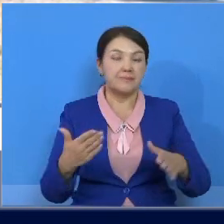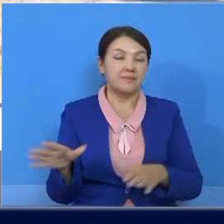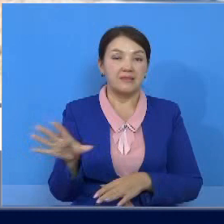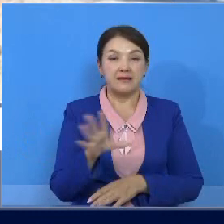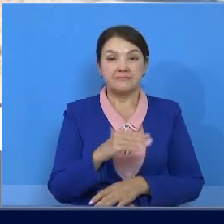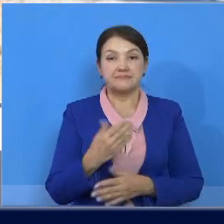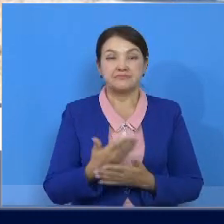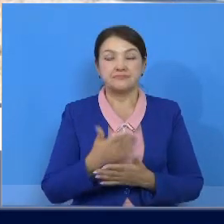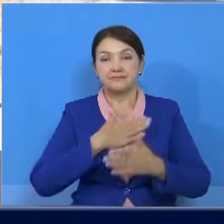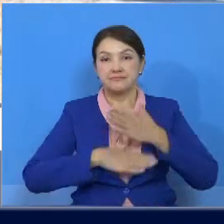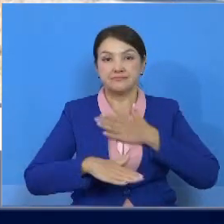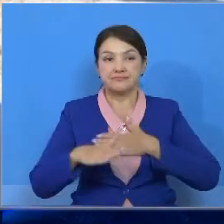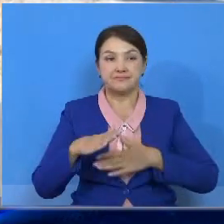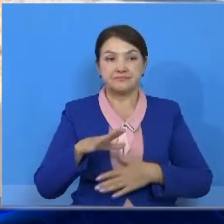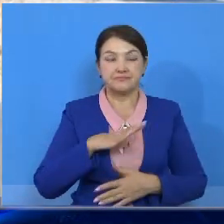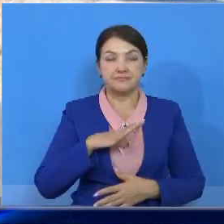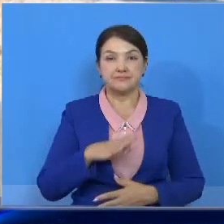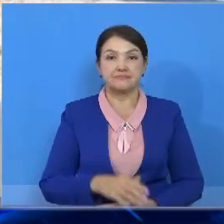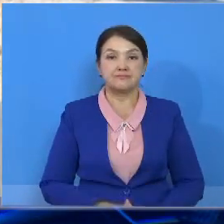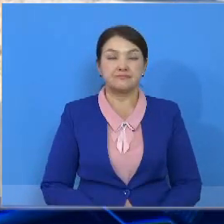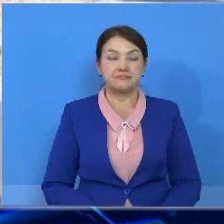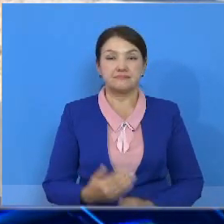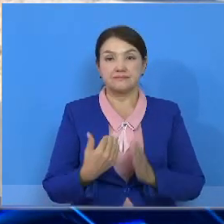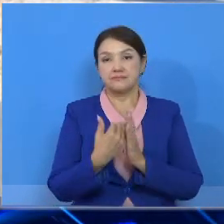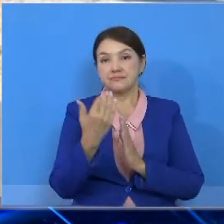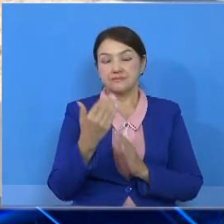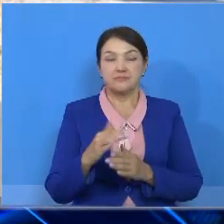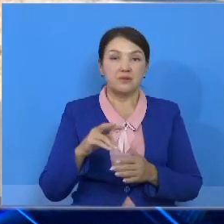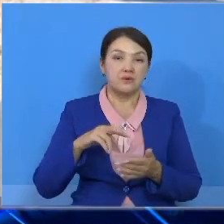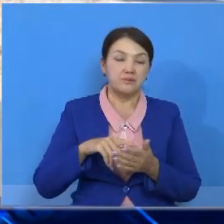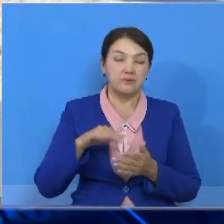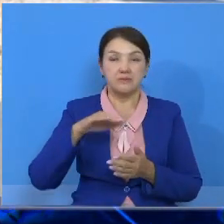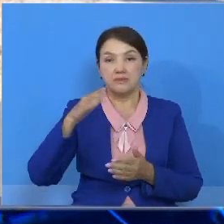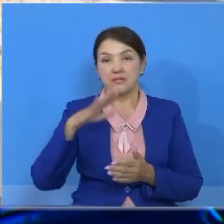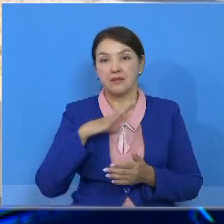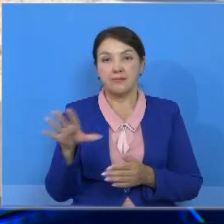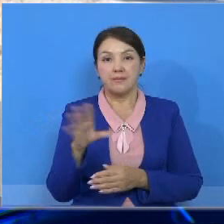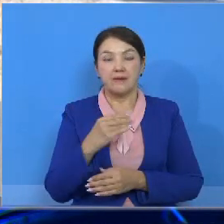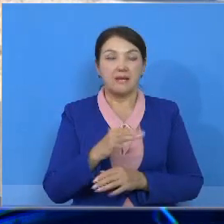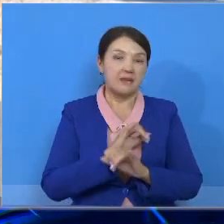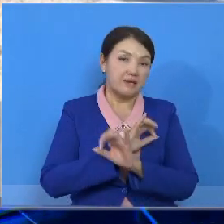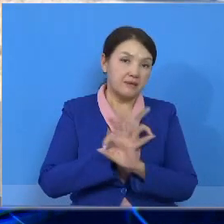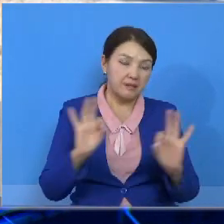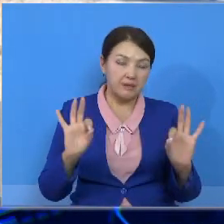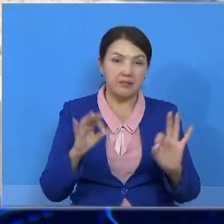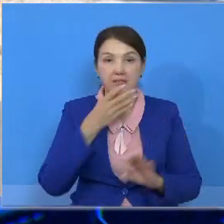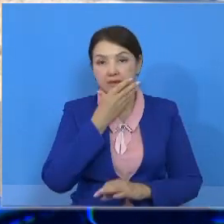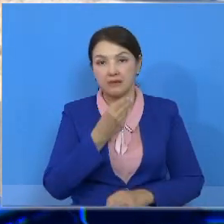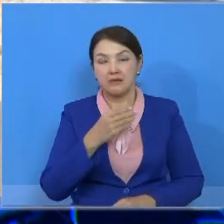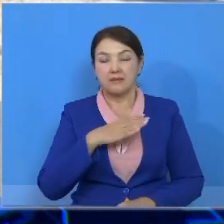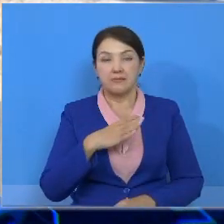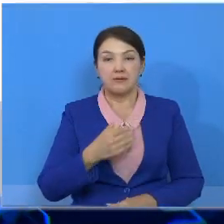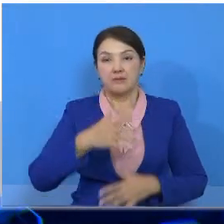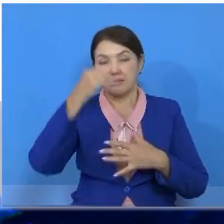бәріміз мәз болып келіп жатырмыз, жоғарға көтеріліп жатырмыз. Бәрі ерекше әдемі болып жатыр.